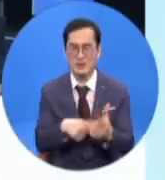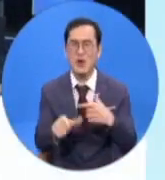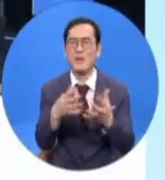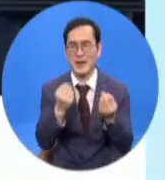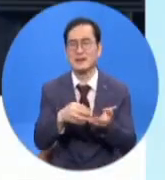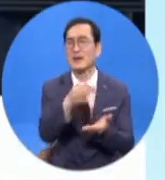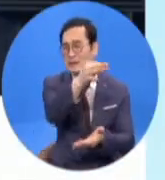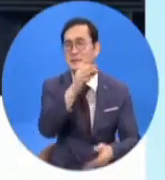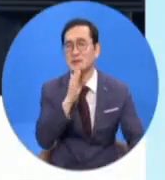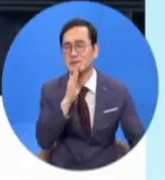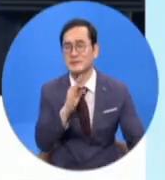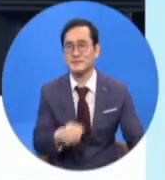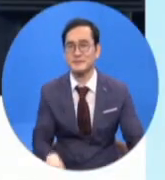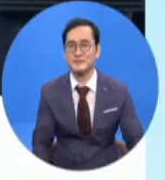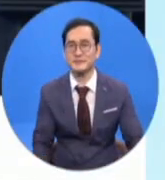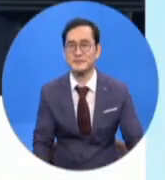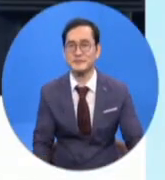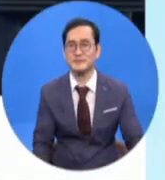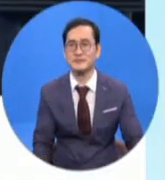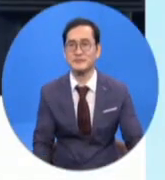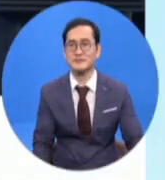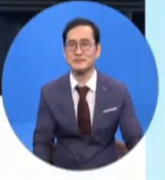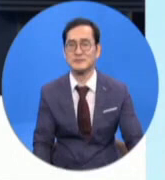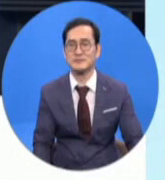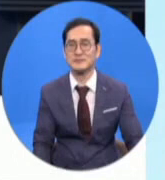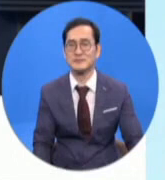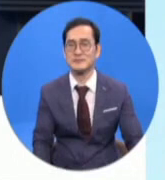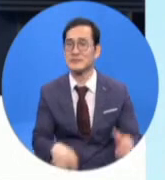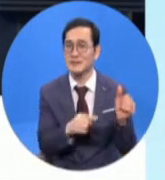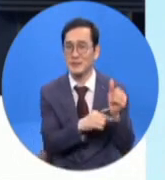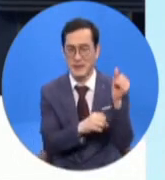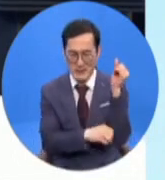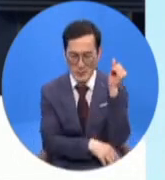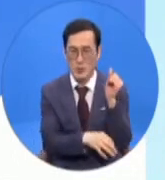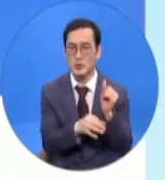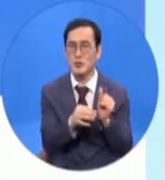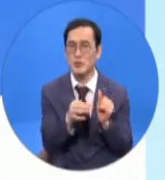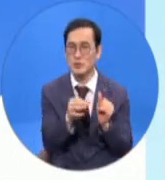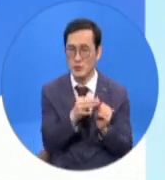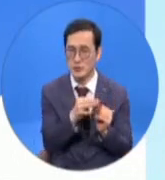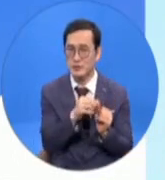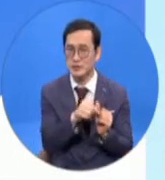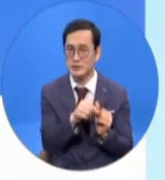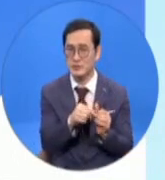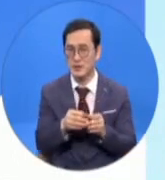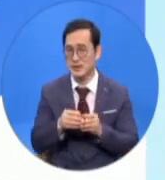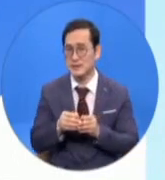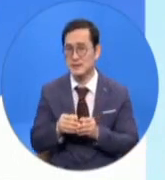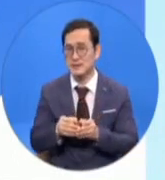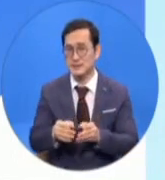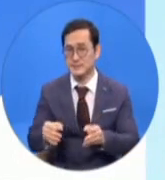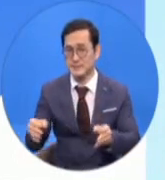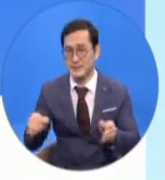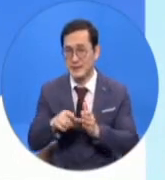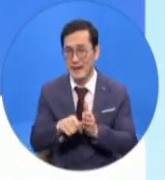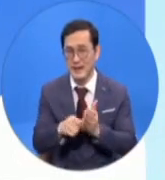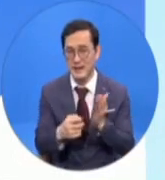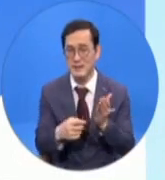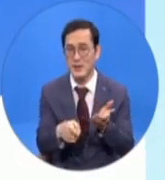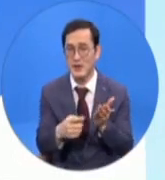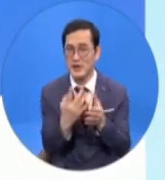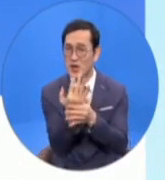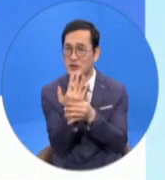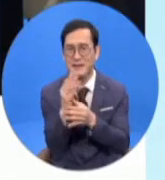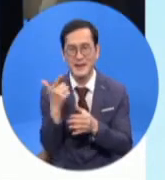되는 거구요 기본서 개념 자체를 아마 이제 병 지사의 주장은 이런 것 같아요 그래서 기본소득을 쪄 지급을 하더라도 그게 형 급성으로 제거하는 게 아니라